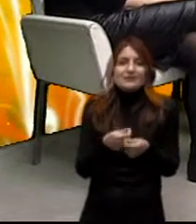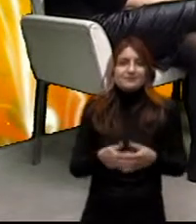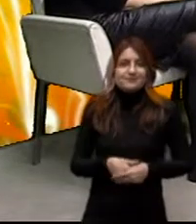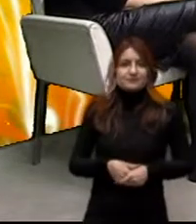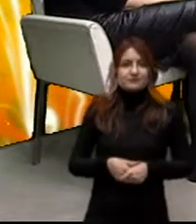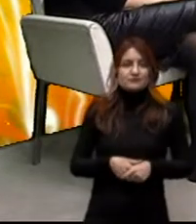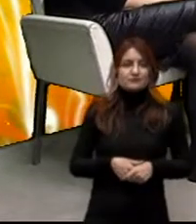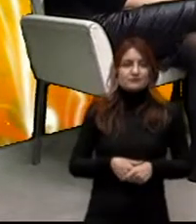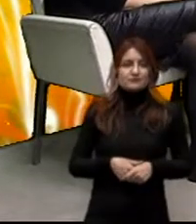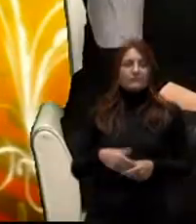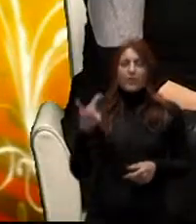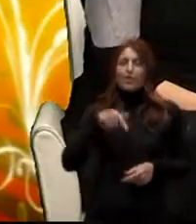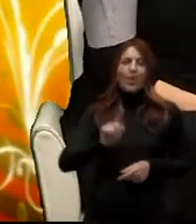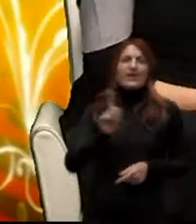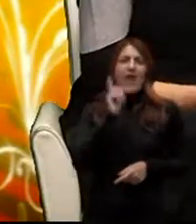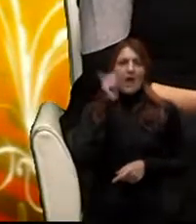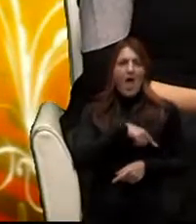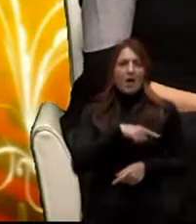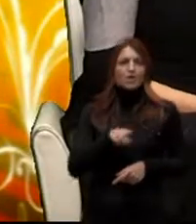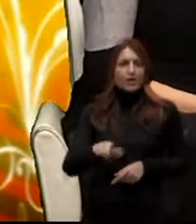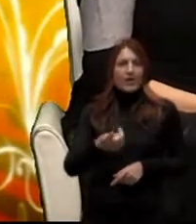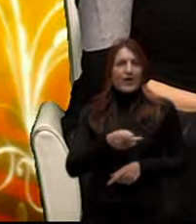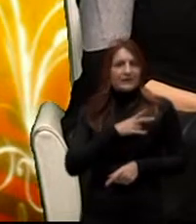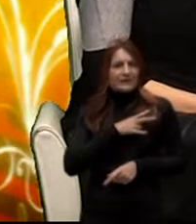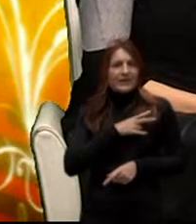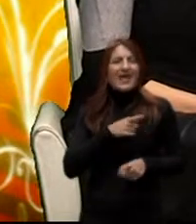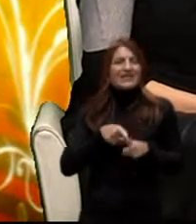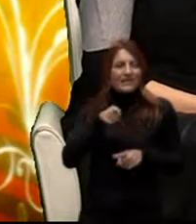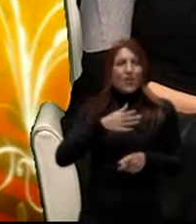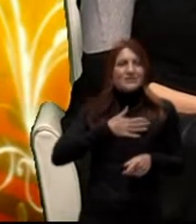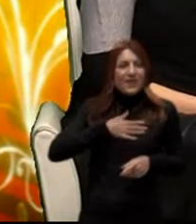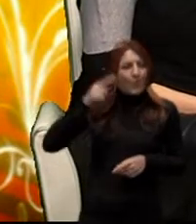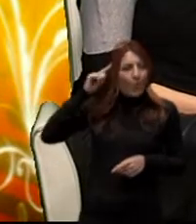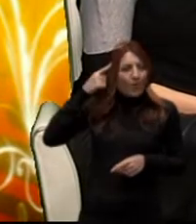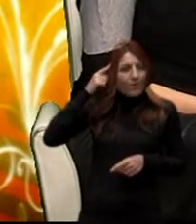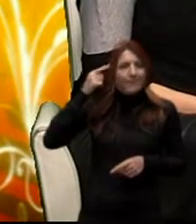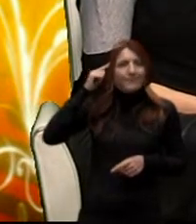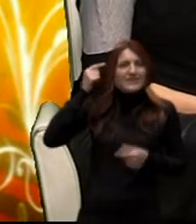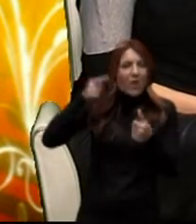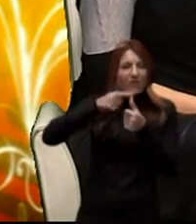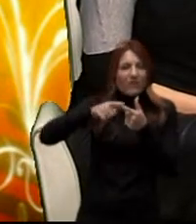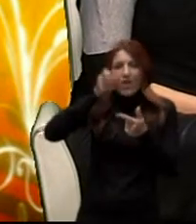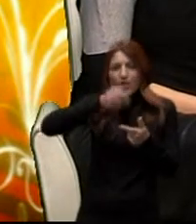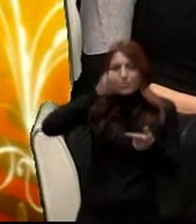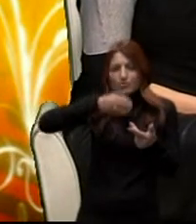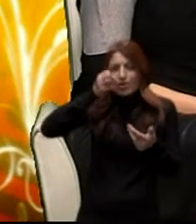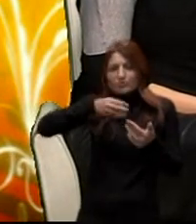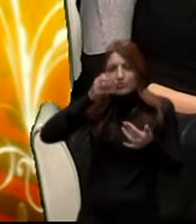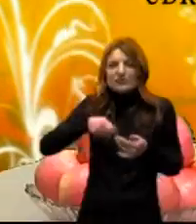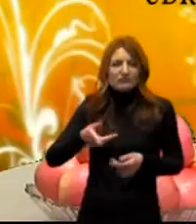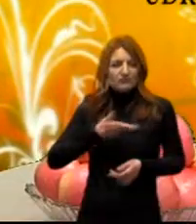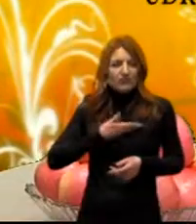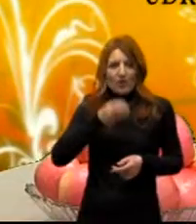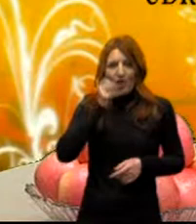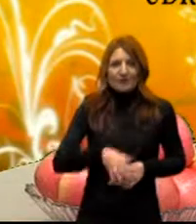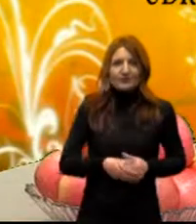glavu. Ne, nije to laž, nego to je istina. Zaista brutug toga bude i glava bolje. Tako je, da. Skoro podsjećate na nešto. Na